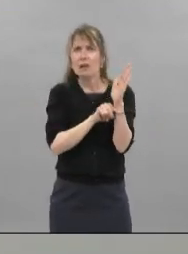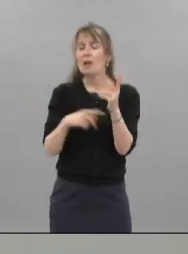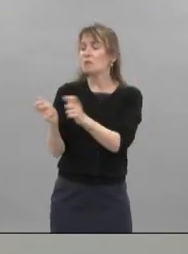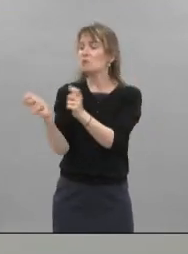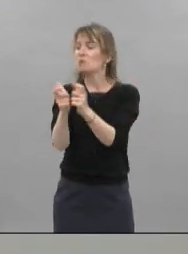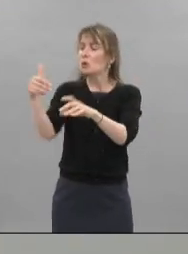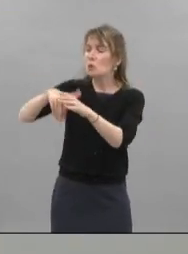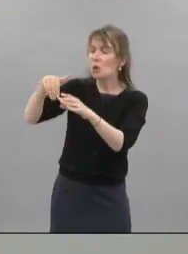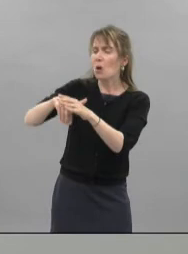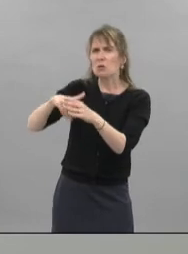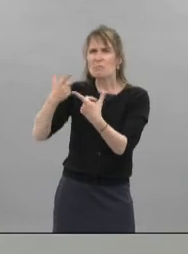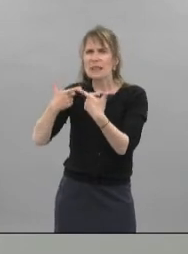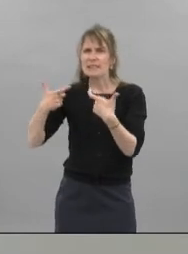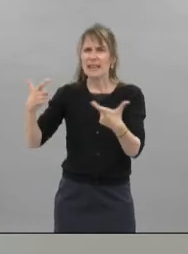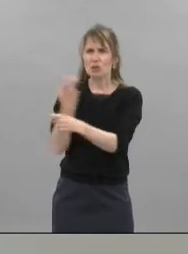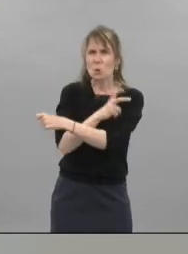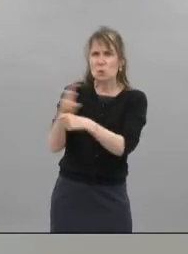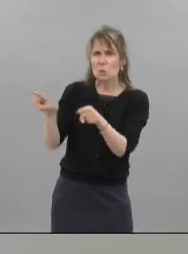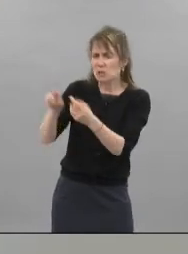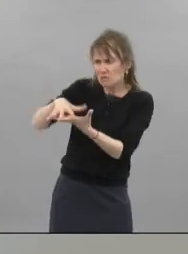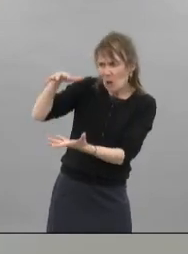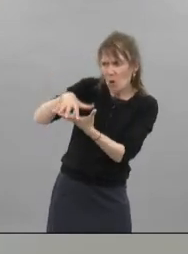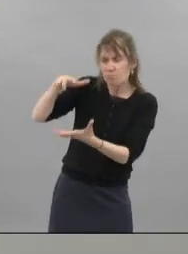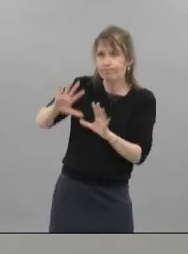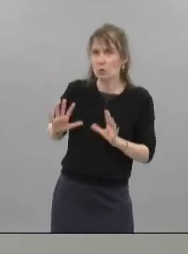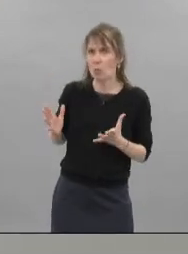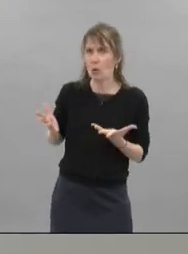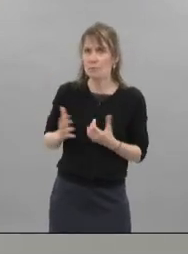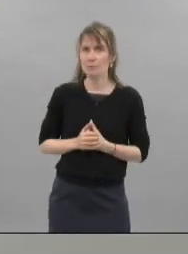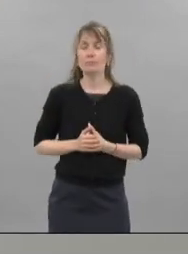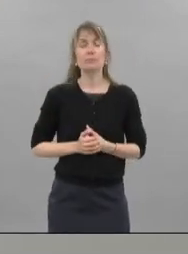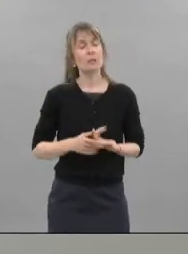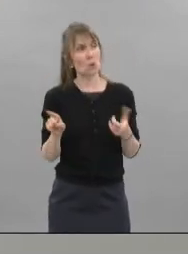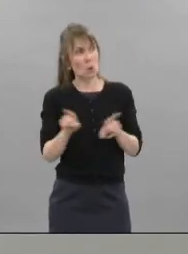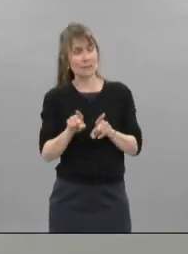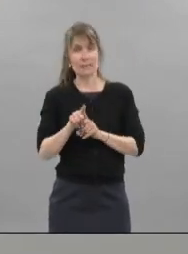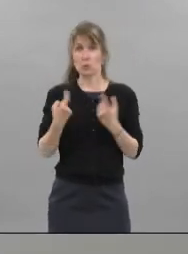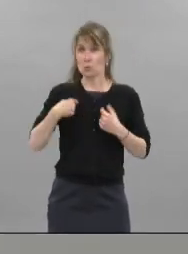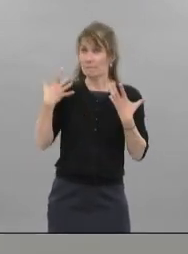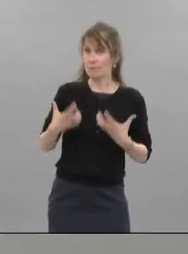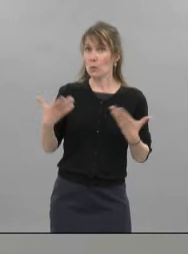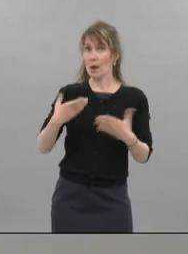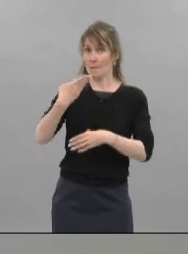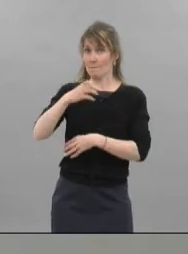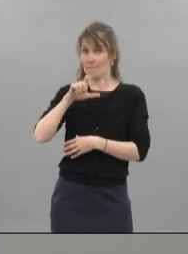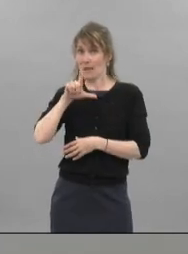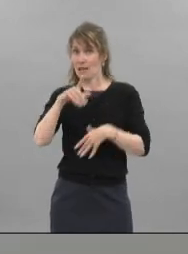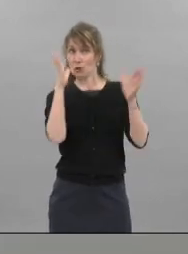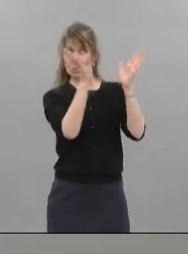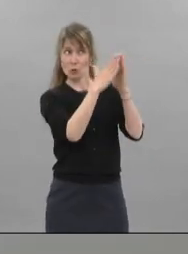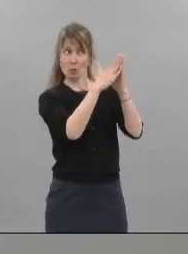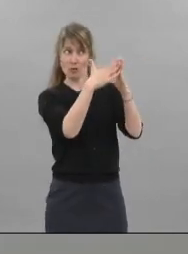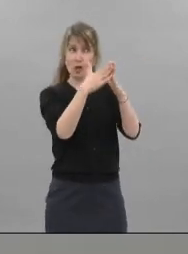l'état de leur stock. Nous souhaitons également que la métropole porte la demande de la création d'une autorité